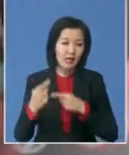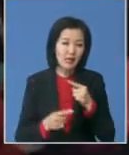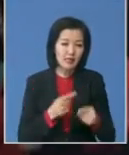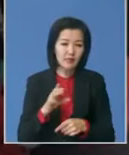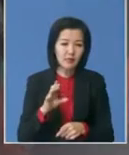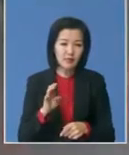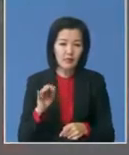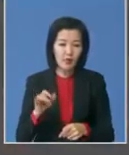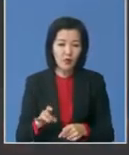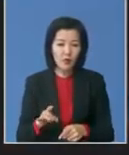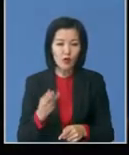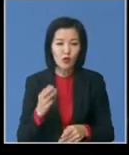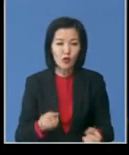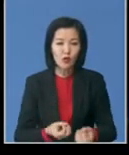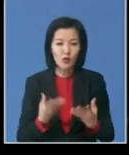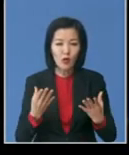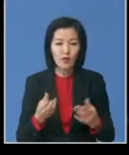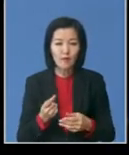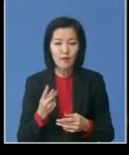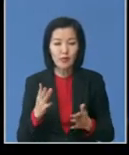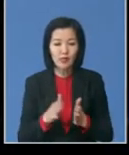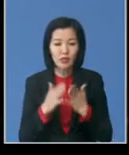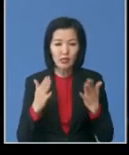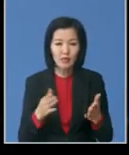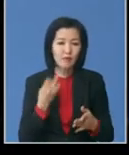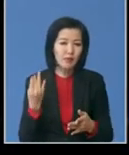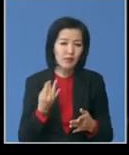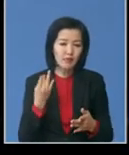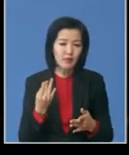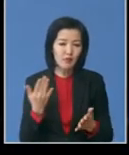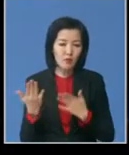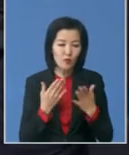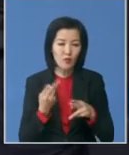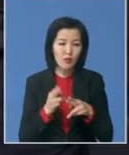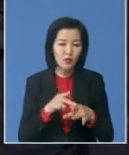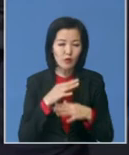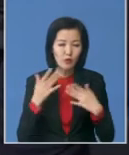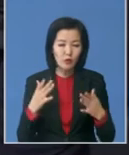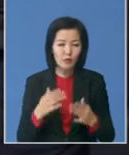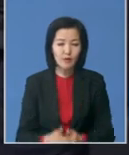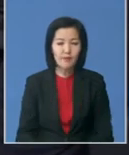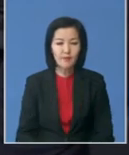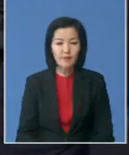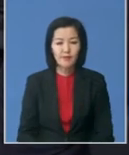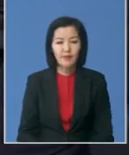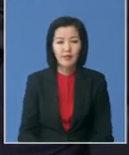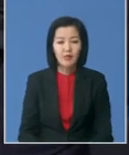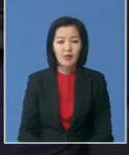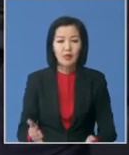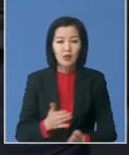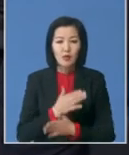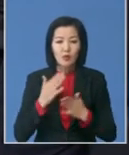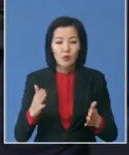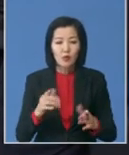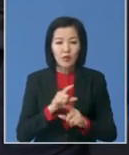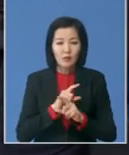шуағы, Қырдың қызыл реңі кітаптары оқырман жүрегінен жол тапты. Заида Елғондинова үлкен мектеп